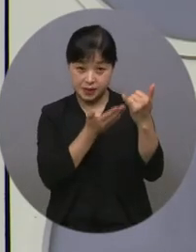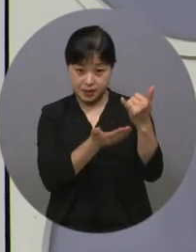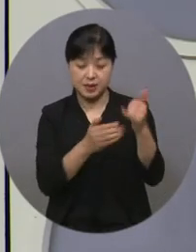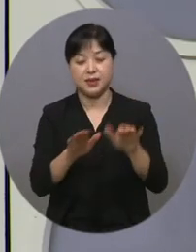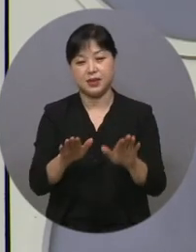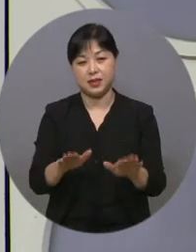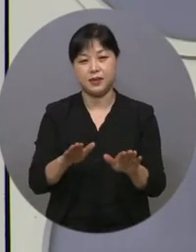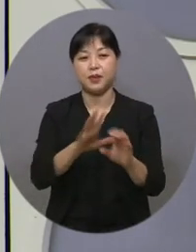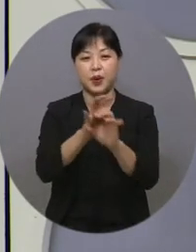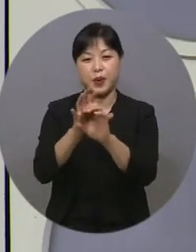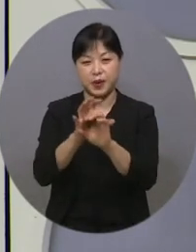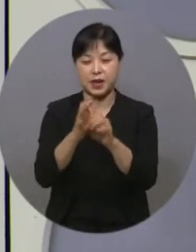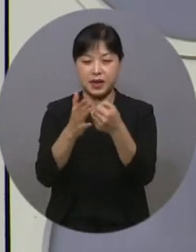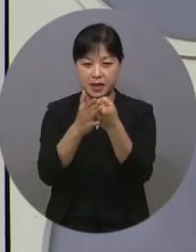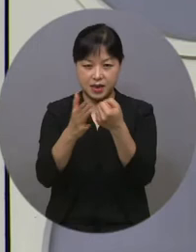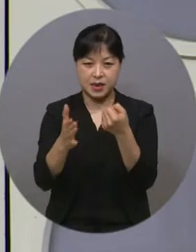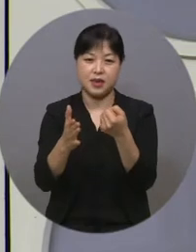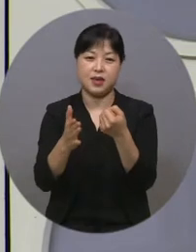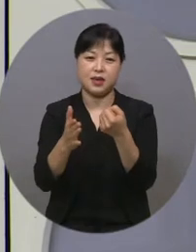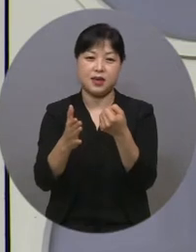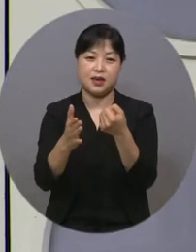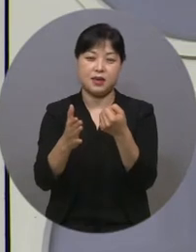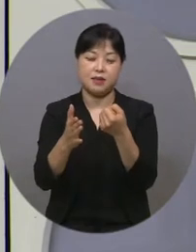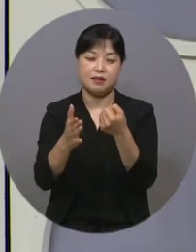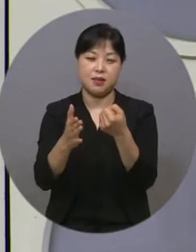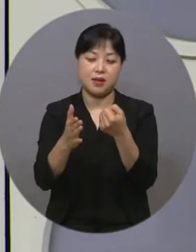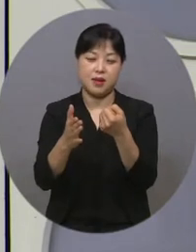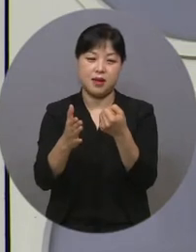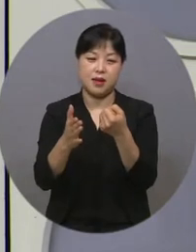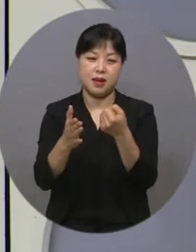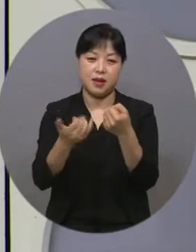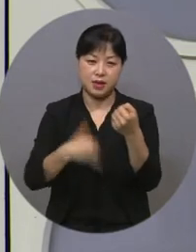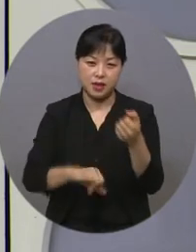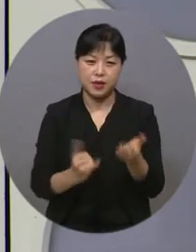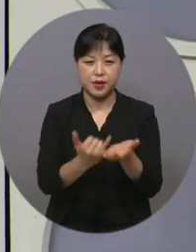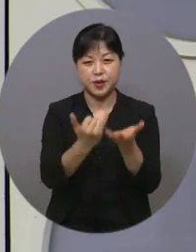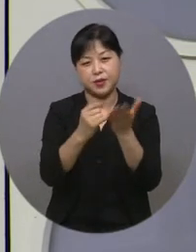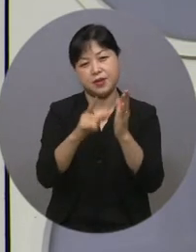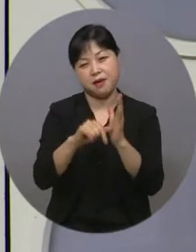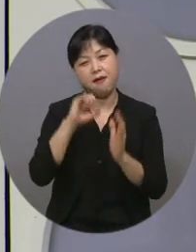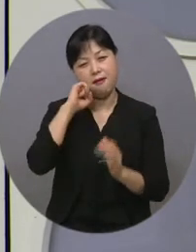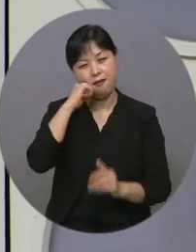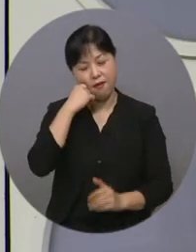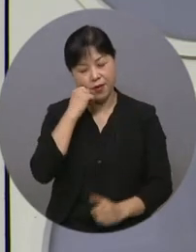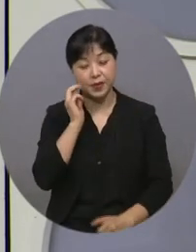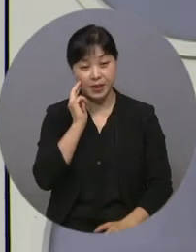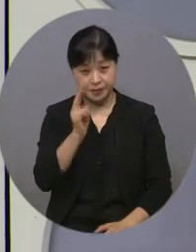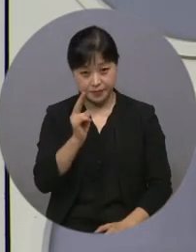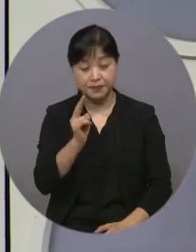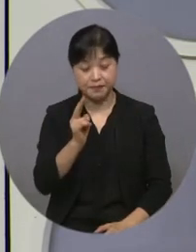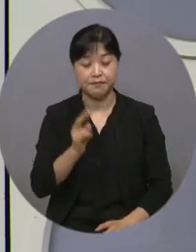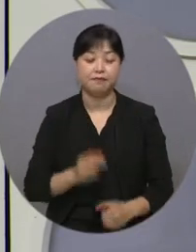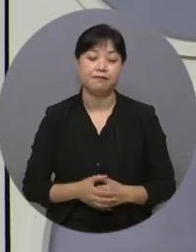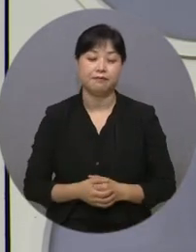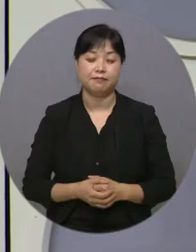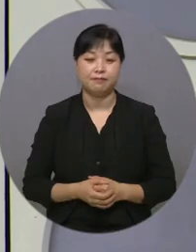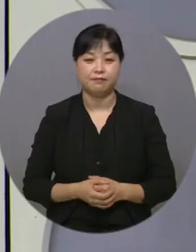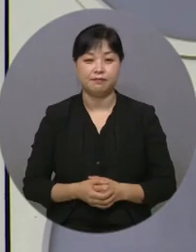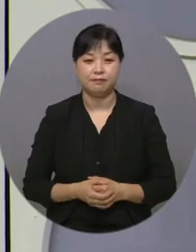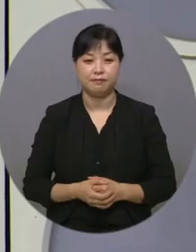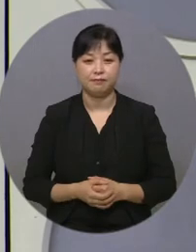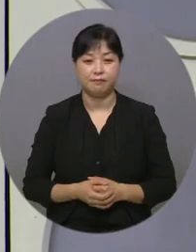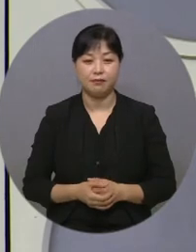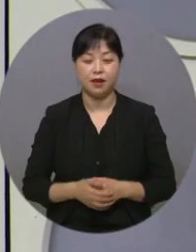때문에 아이들을 양육하는데 대단히 어려움이 많을 거로 보고 있습니다.